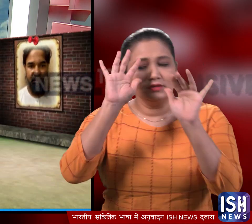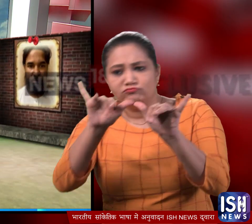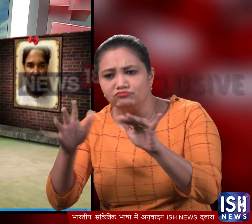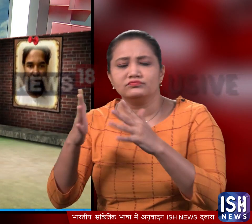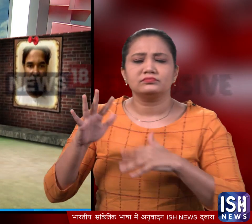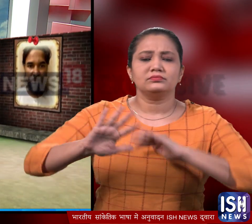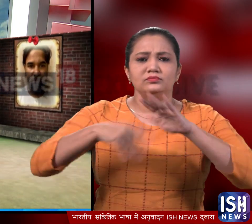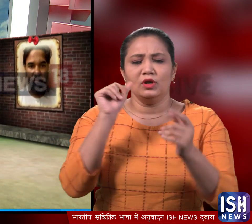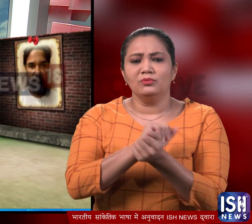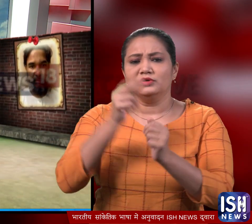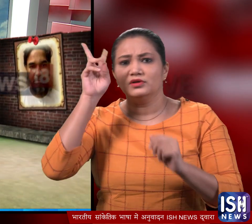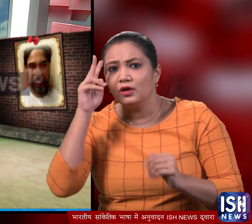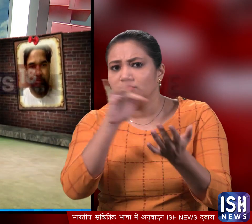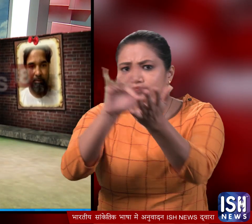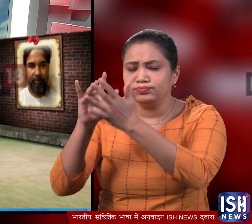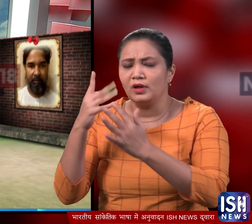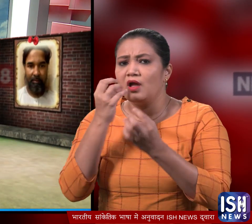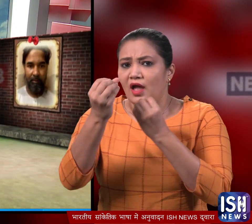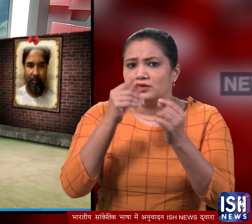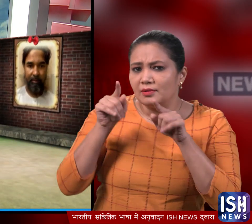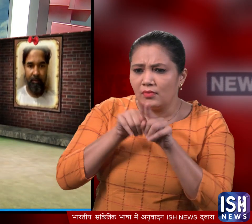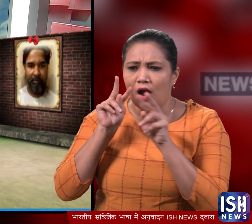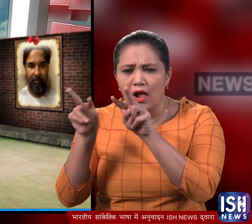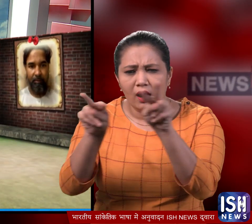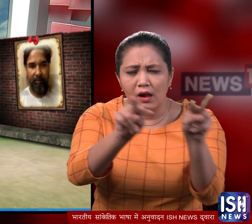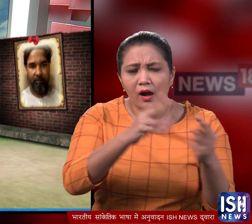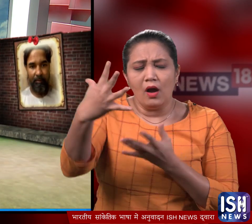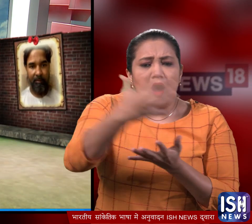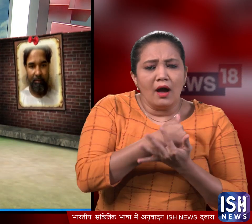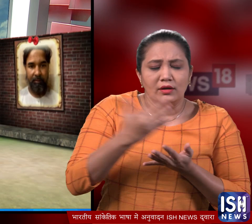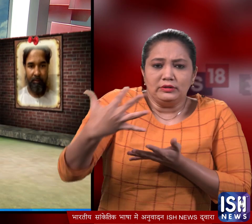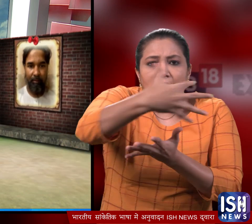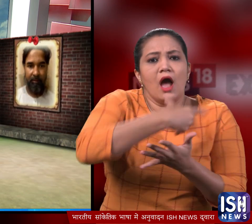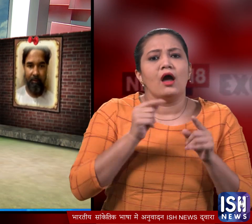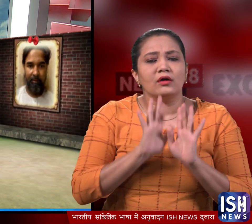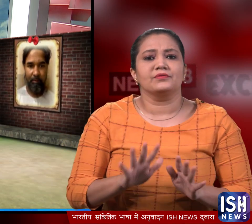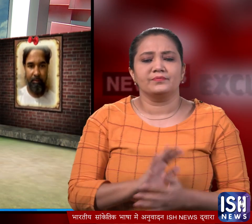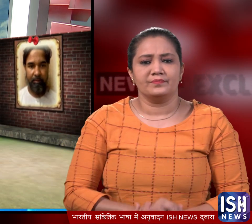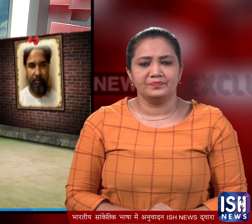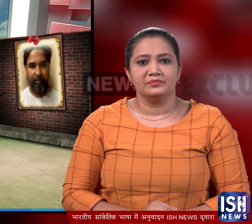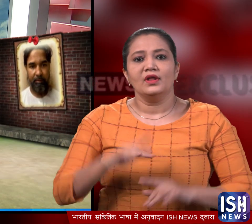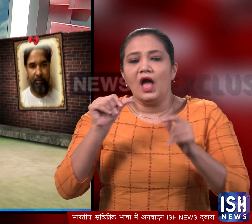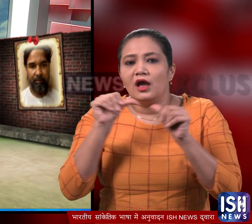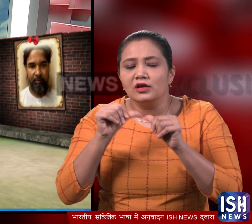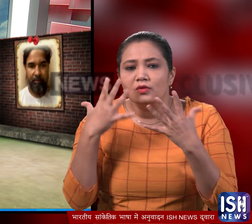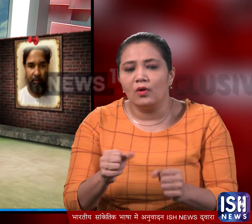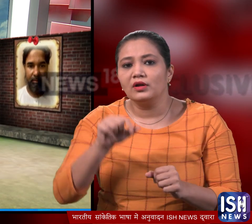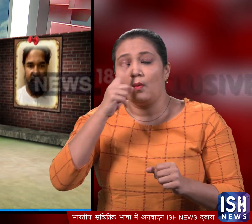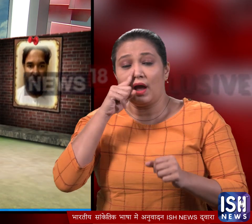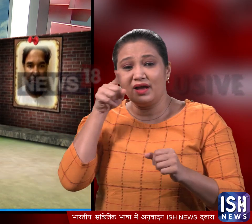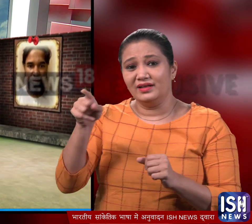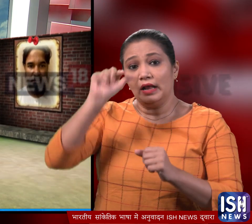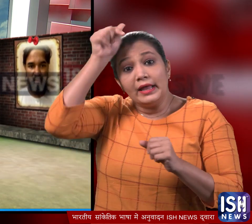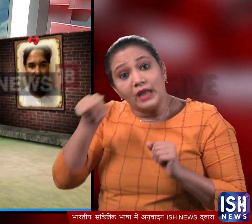था। पुलिस को शक है कि वो उन जगहों की जानकारी जुटाने के लिए वहां गया था। पता चला है कि अशरफ ने अपना काम निकालने के लिए एक